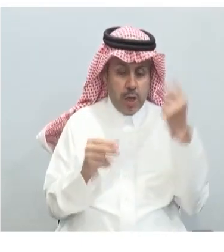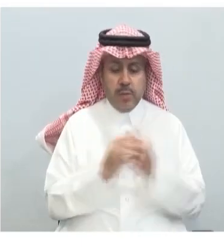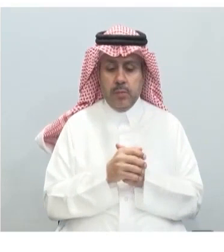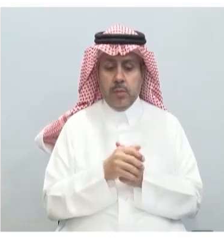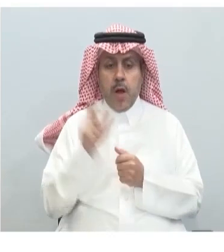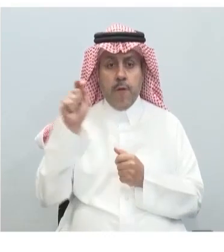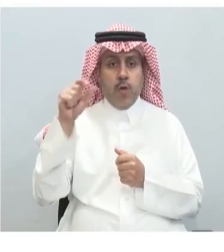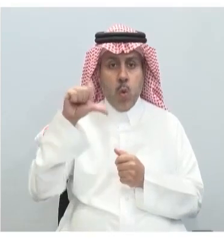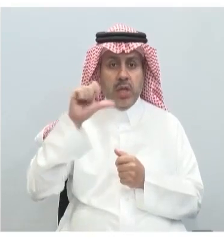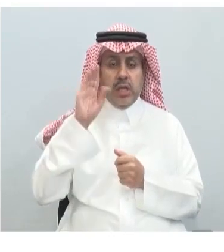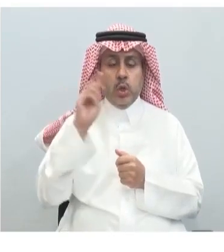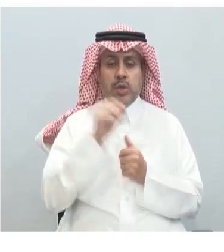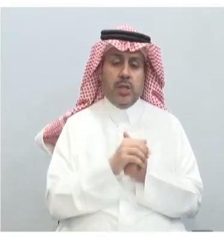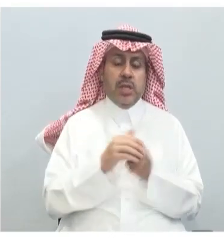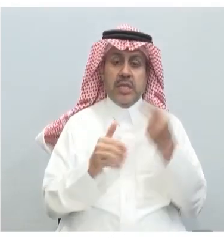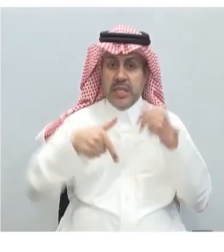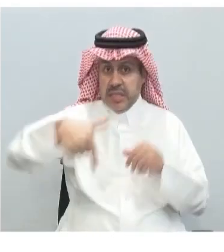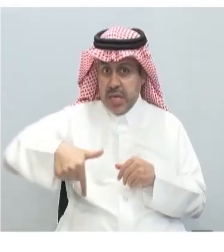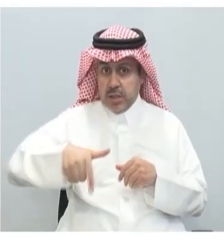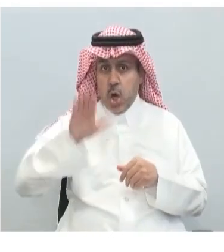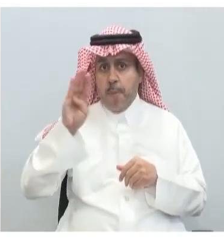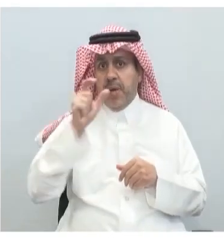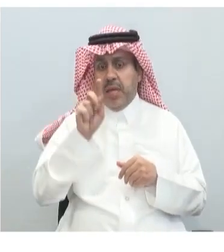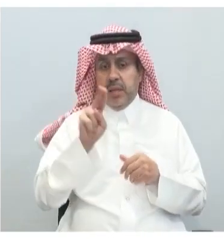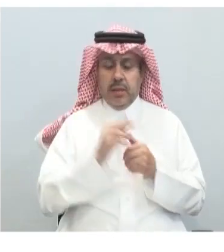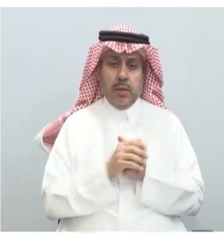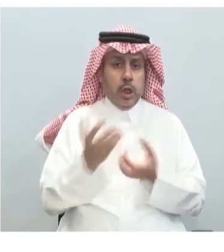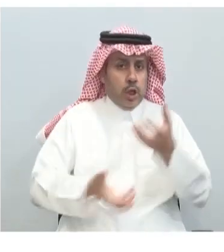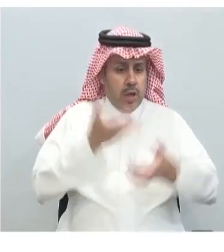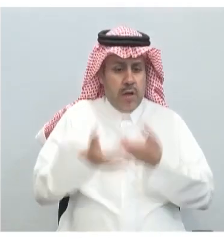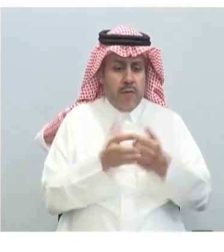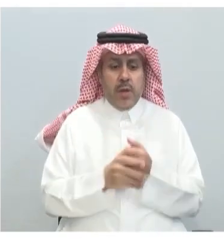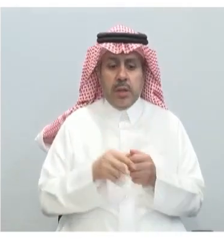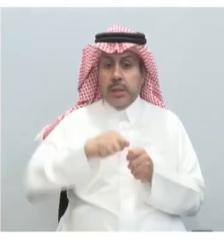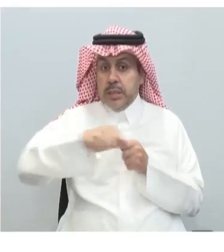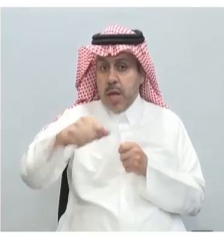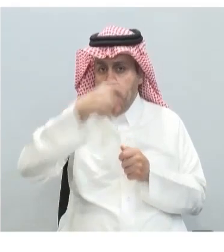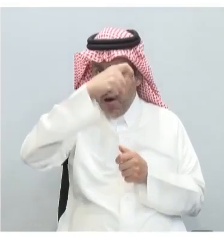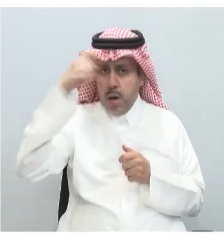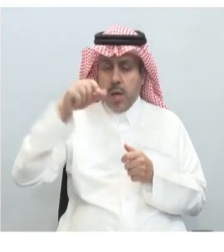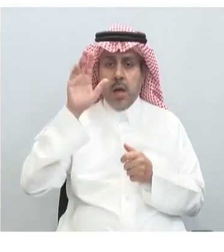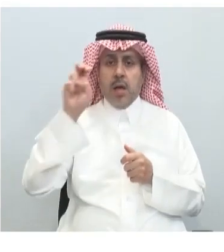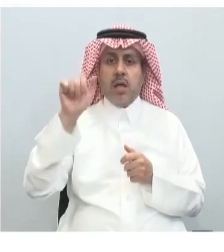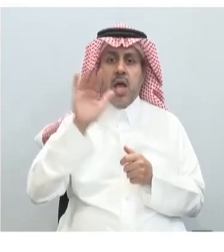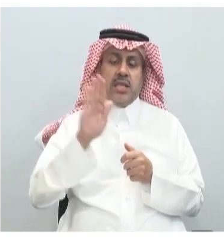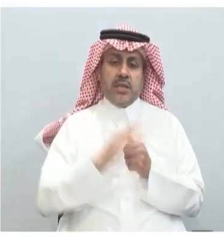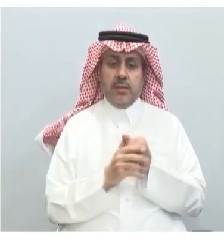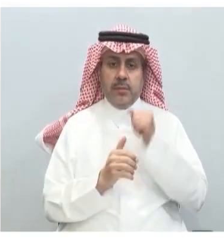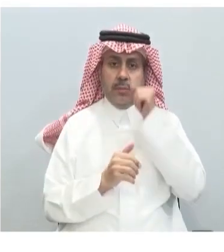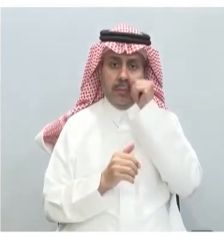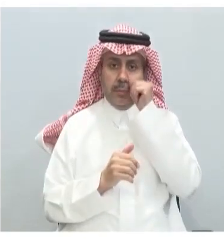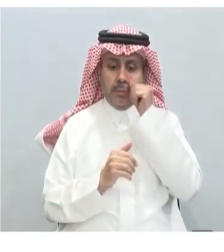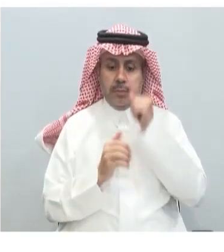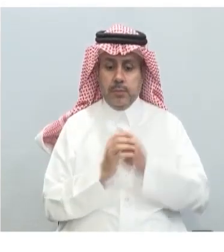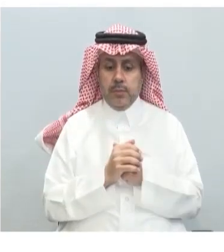فلوريد الهيدروجين وسادس فلوريد الكبريت في معادله التفاعل المراد حساب حرارته القياسيه لها اذا سنستعمل كما